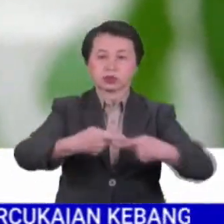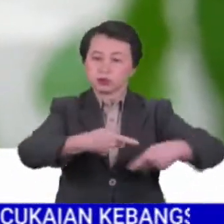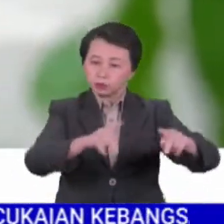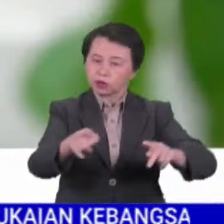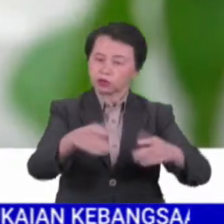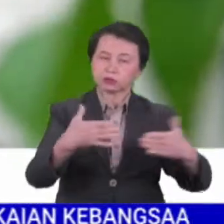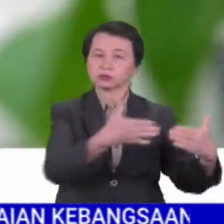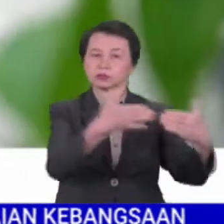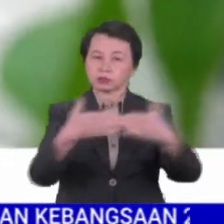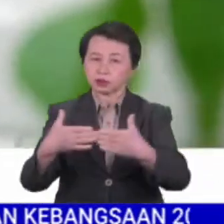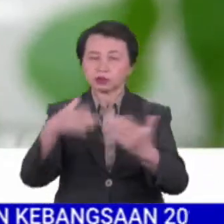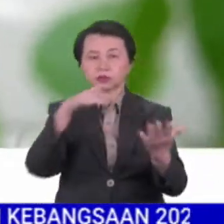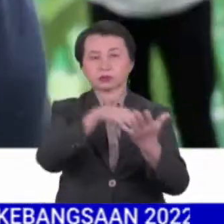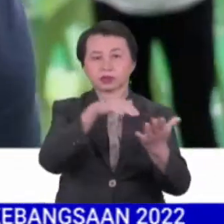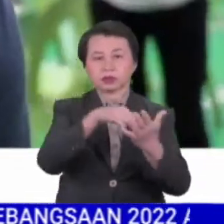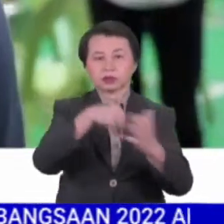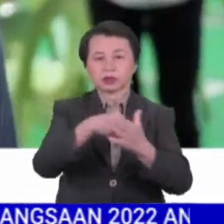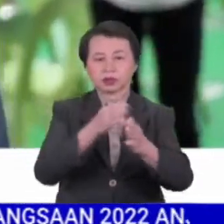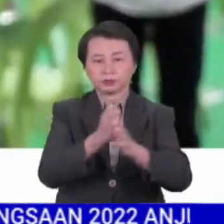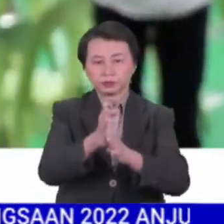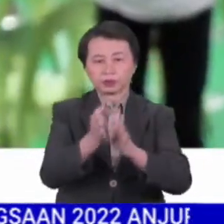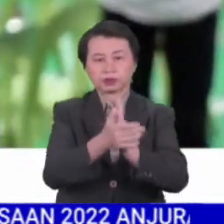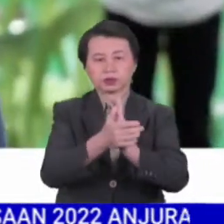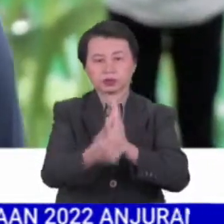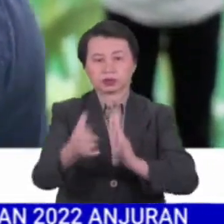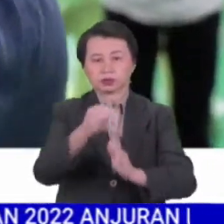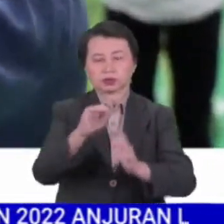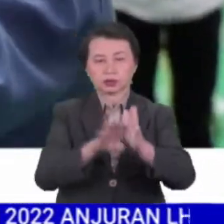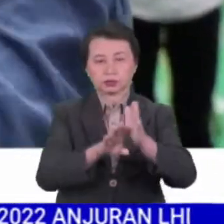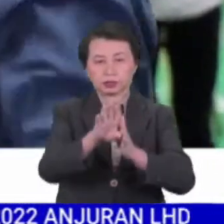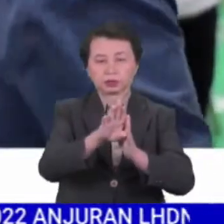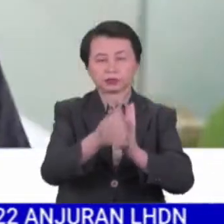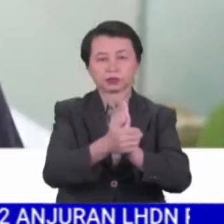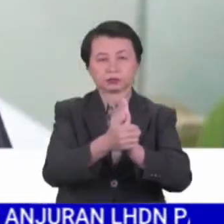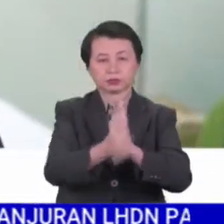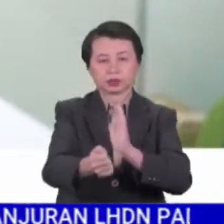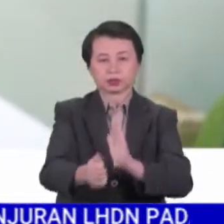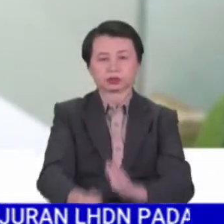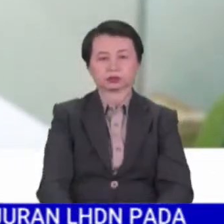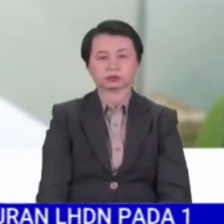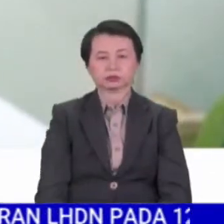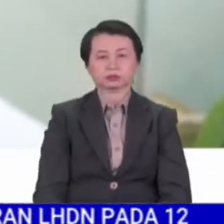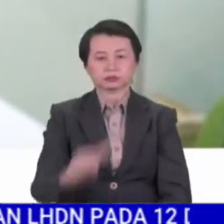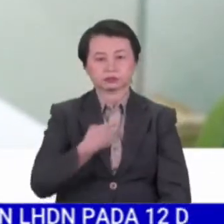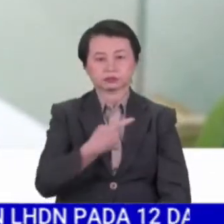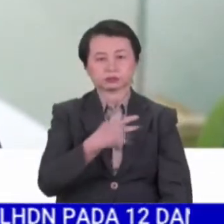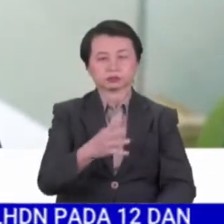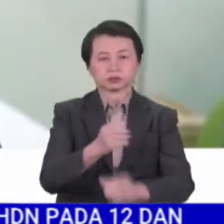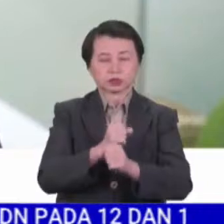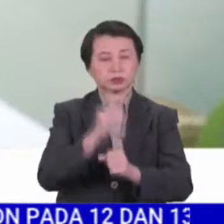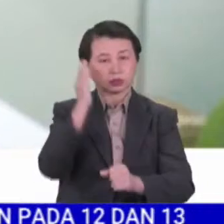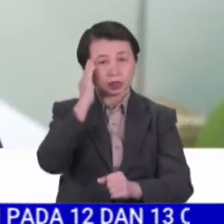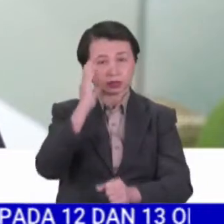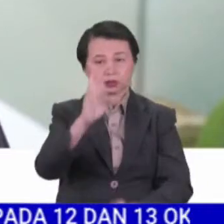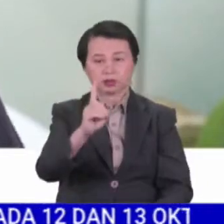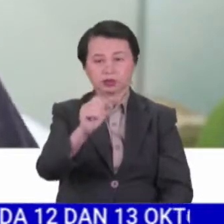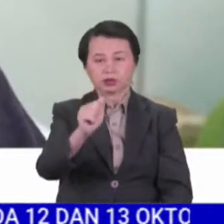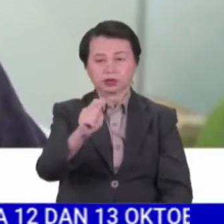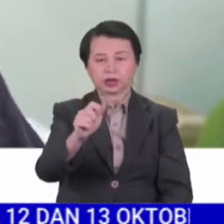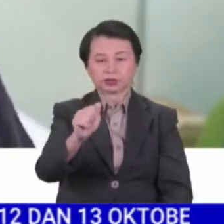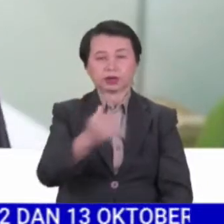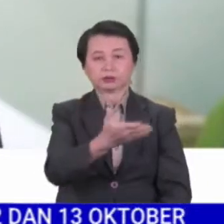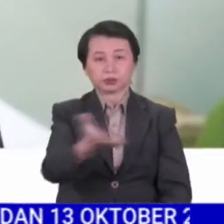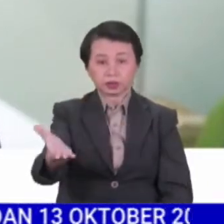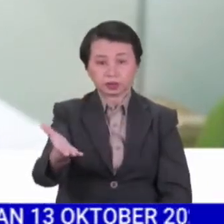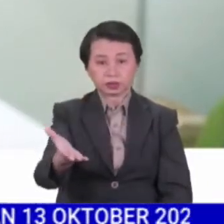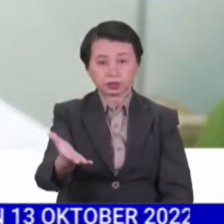peluang melanjutkan pendidikan dalam bidang kemahiran dan pembangunan bakat. kita mendapat maklumat ataupun data mereka ini daripada setiap